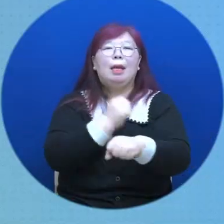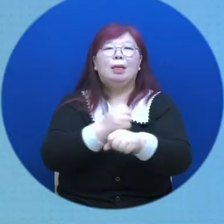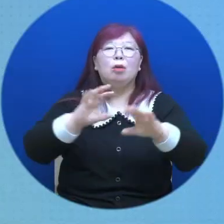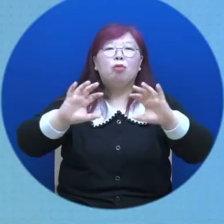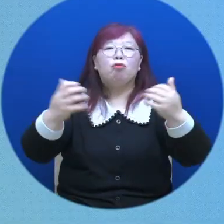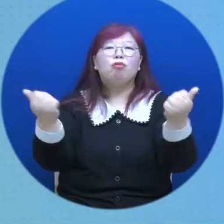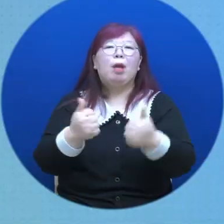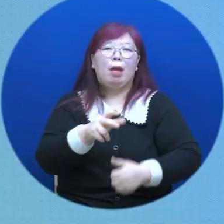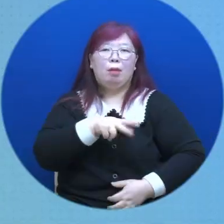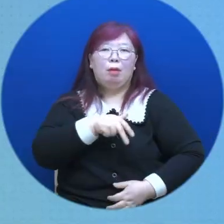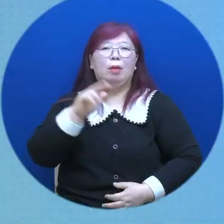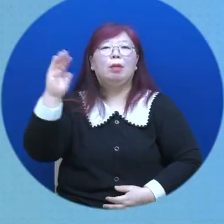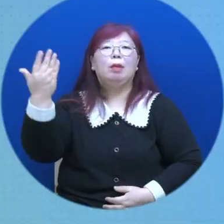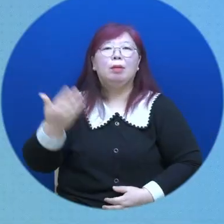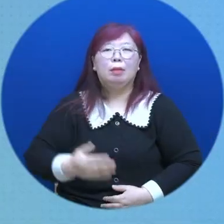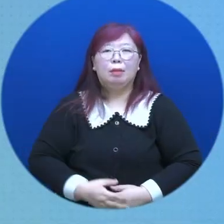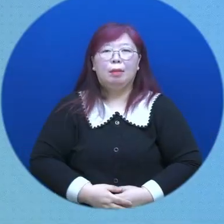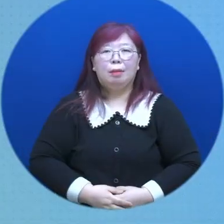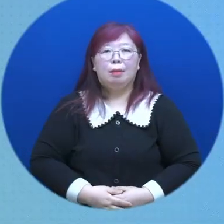고백을 하고 있는 거죠.